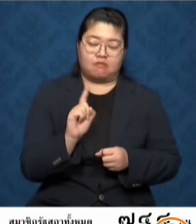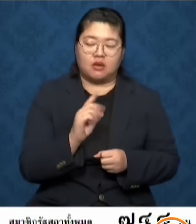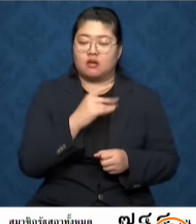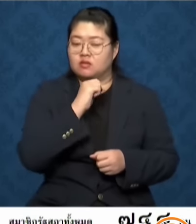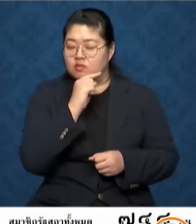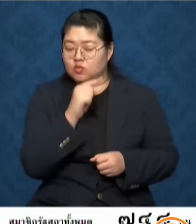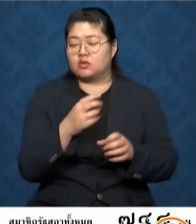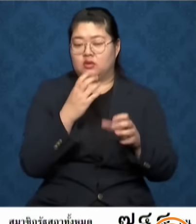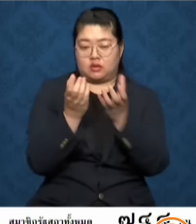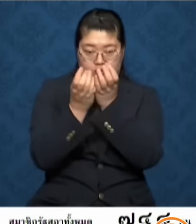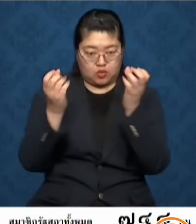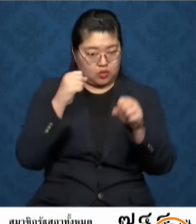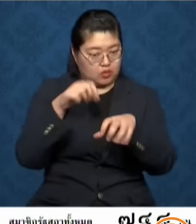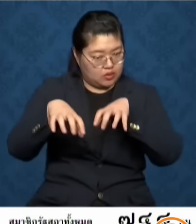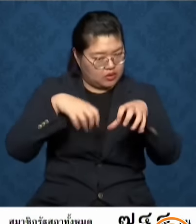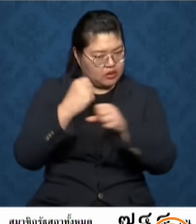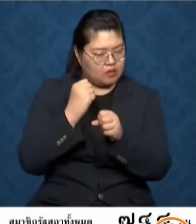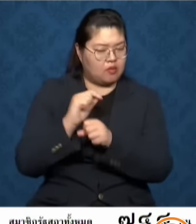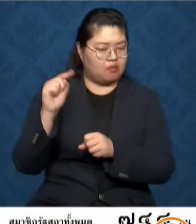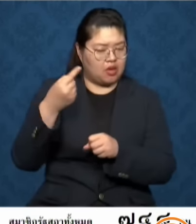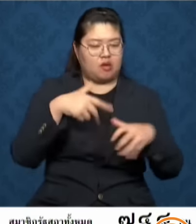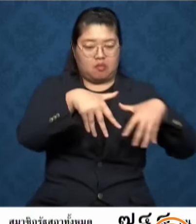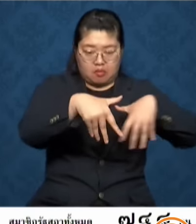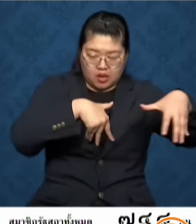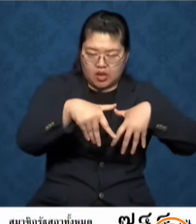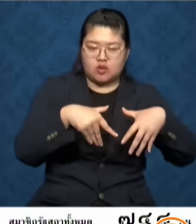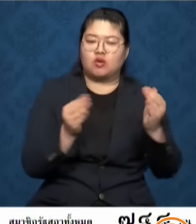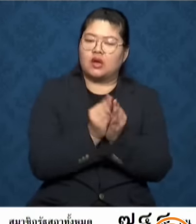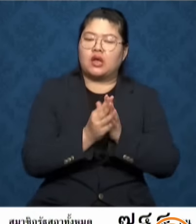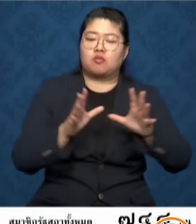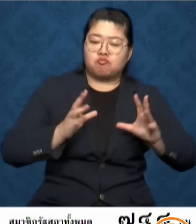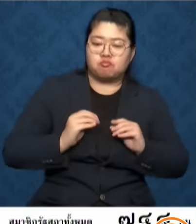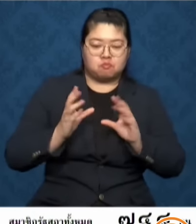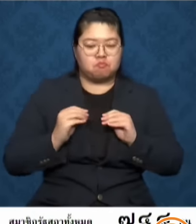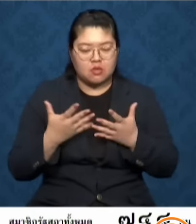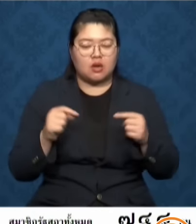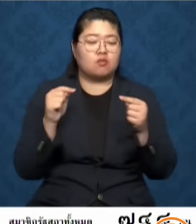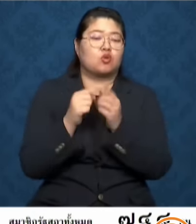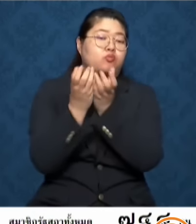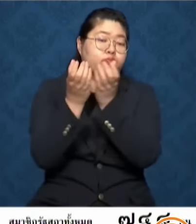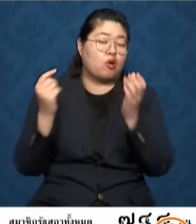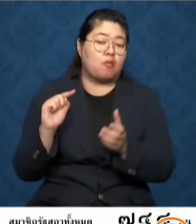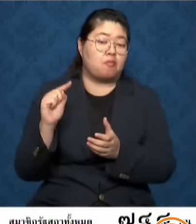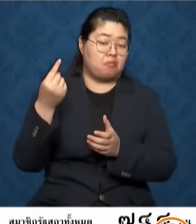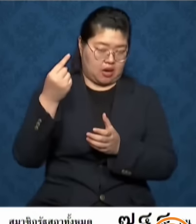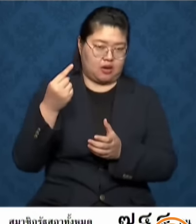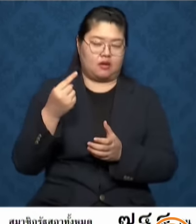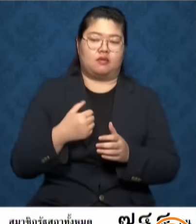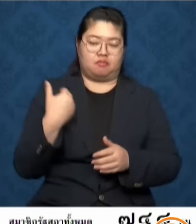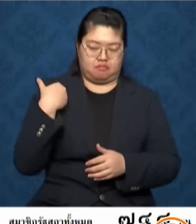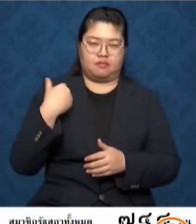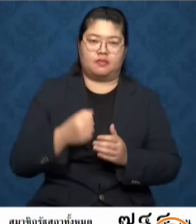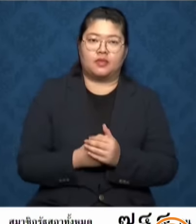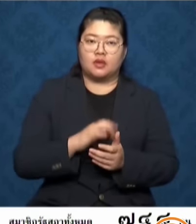จัดทำรางรมนชัให่เสร็จแล้วก็ตองให้ประชาชนลปชามาติเหนชอบหอไม่กับร่างรธรนชัดให่อีกครงหนึ่ง